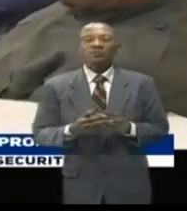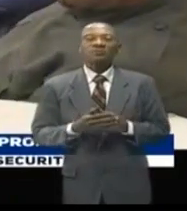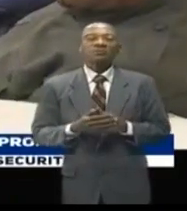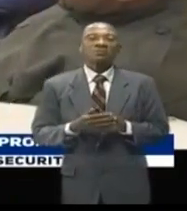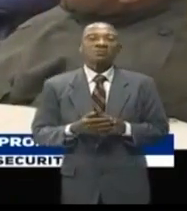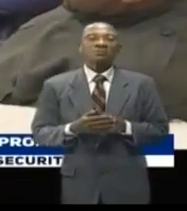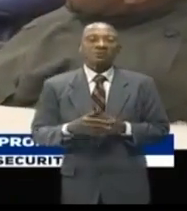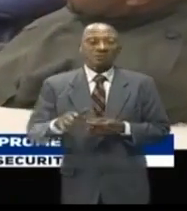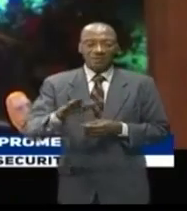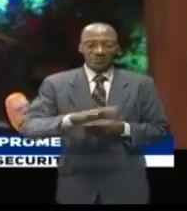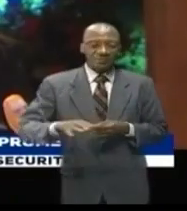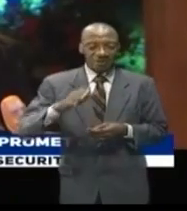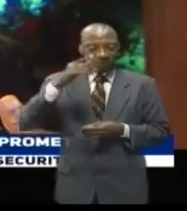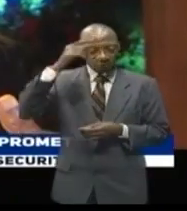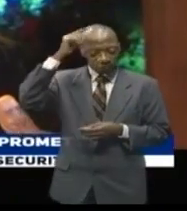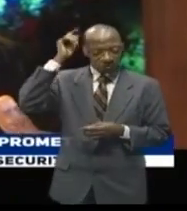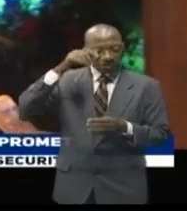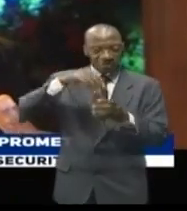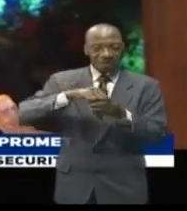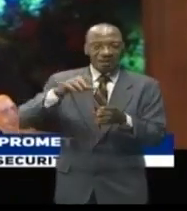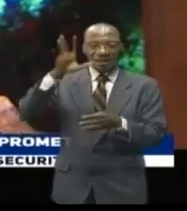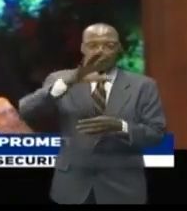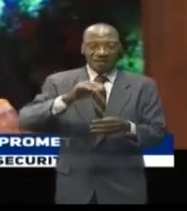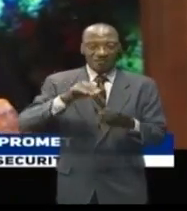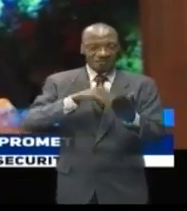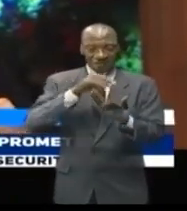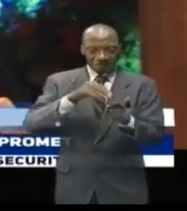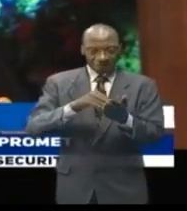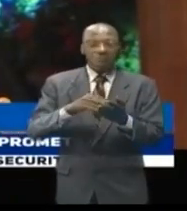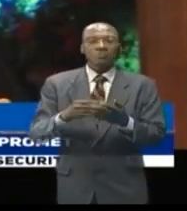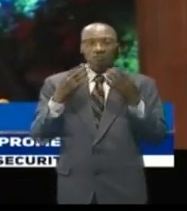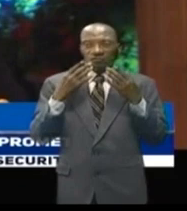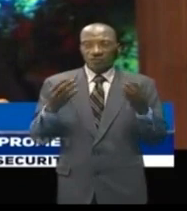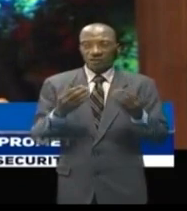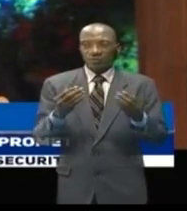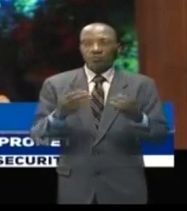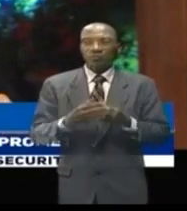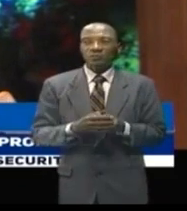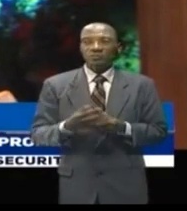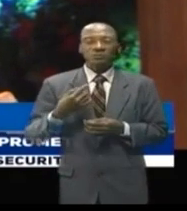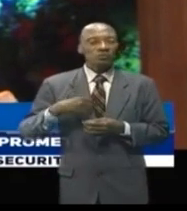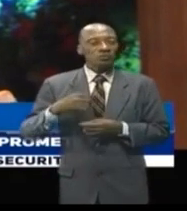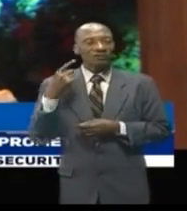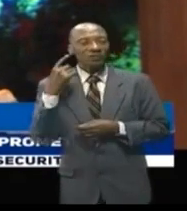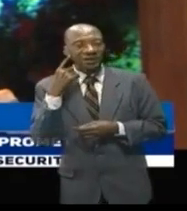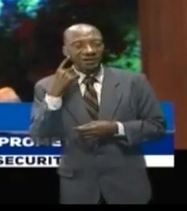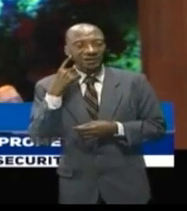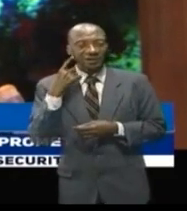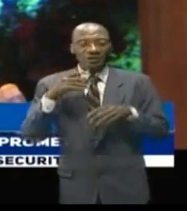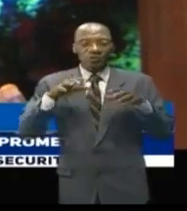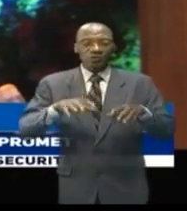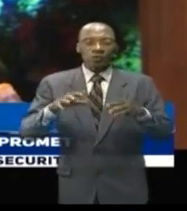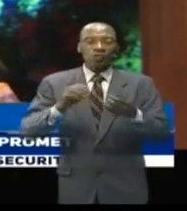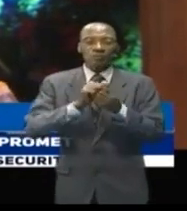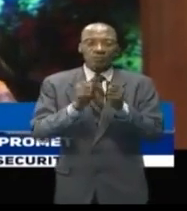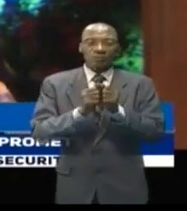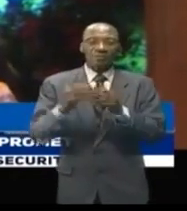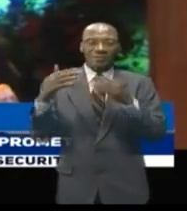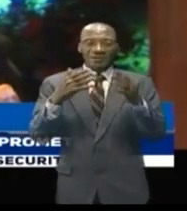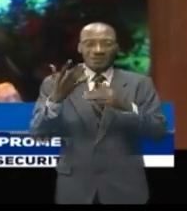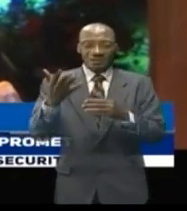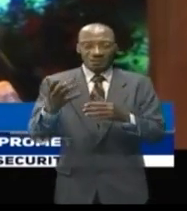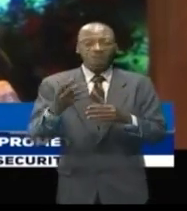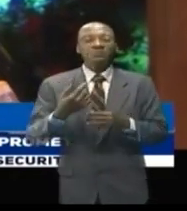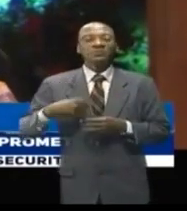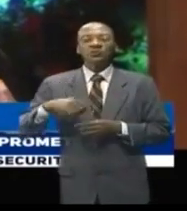a une bonne relation bilatérale avec RDC peut aider à entendre et aussi à soudure cette situation nous sommes là pour notre